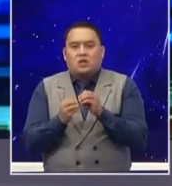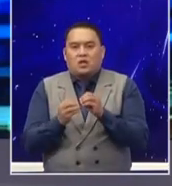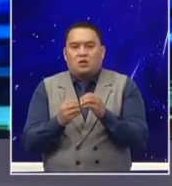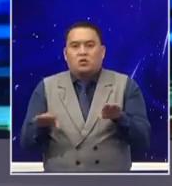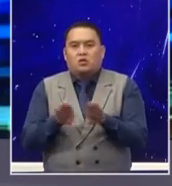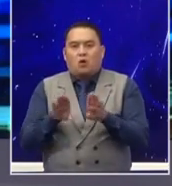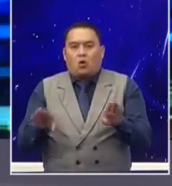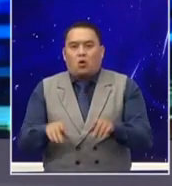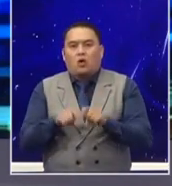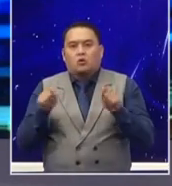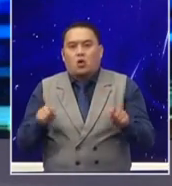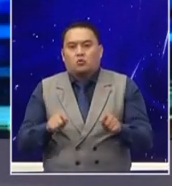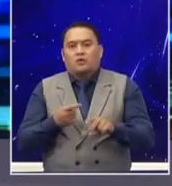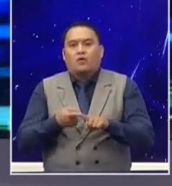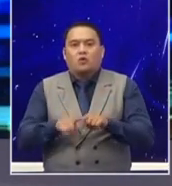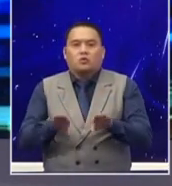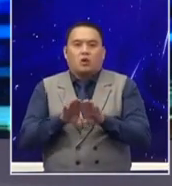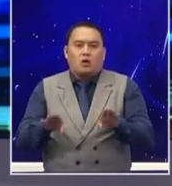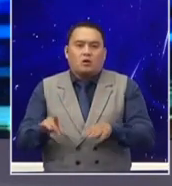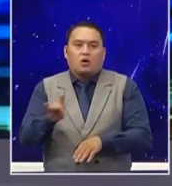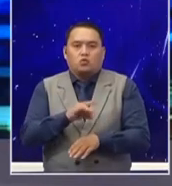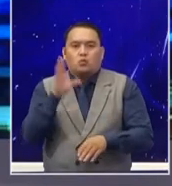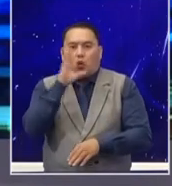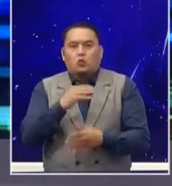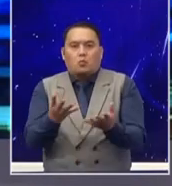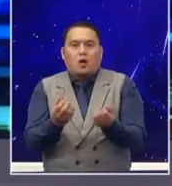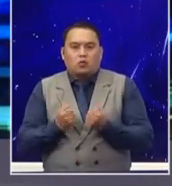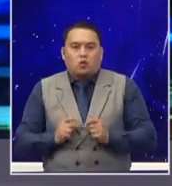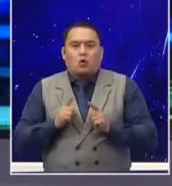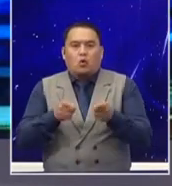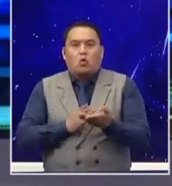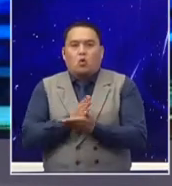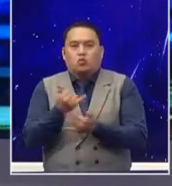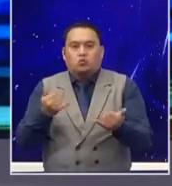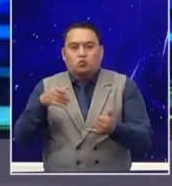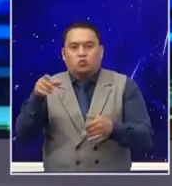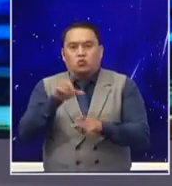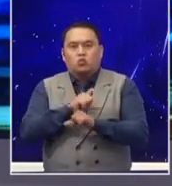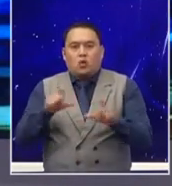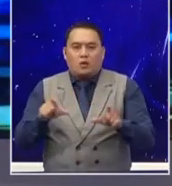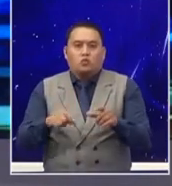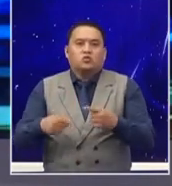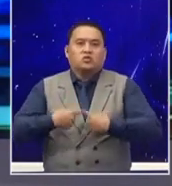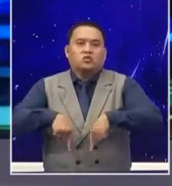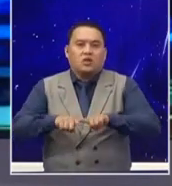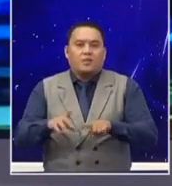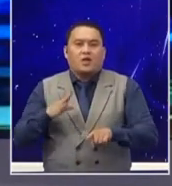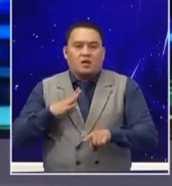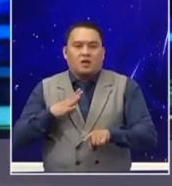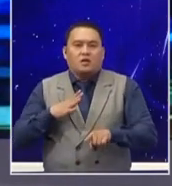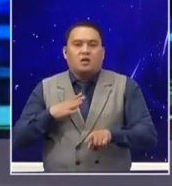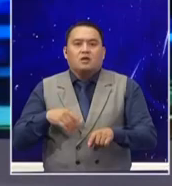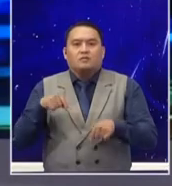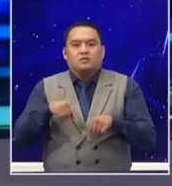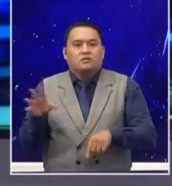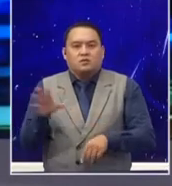10 аналогичных открытых пространств. Отныне жители района смогут получать госуслуги, не обивая пороги учреждений. В одном здании